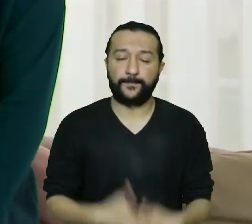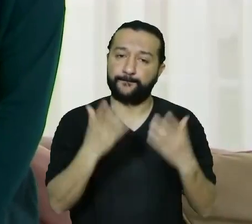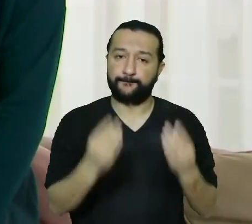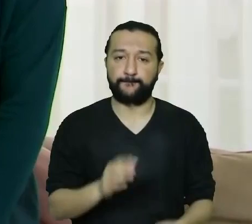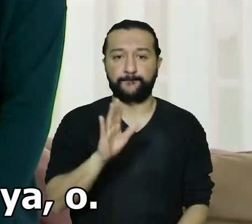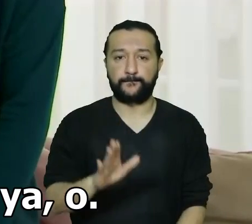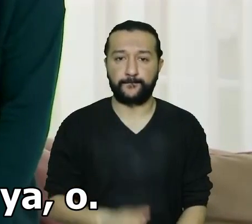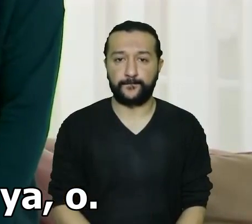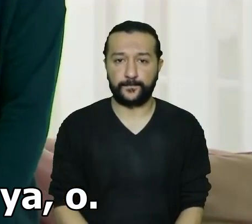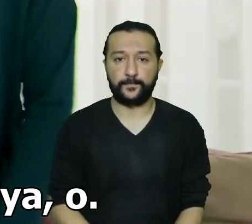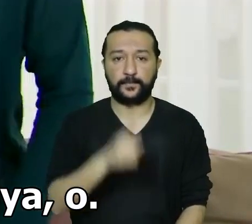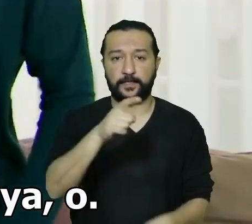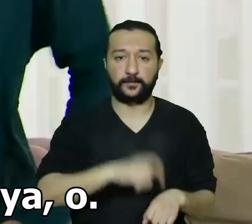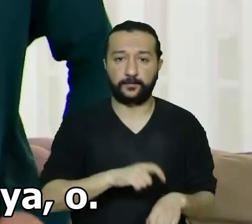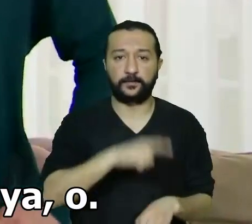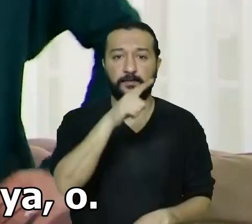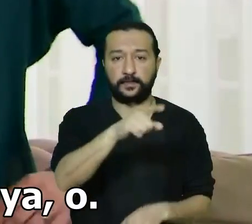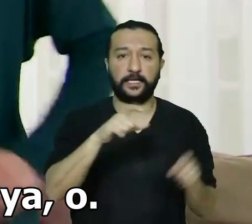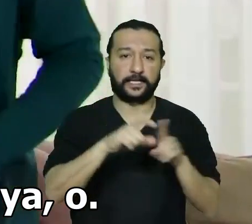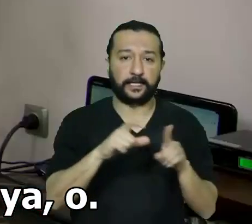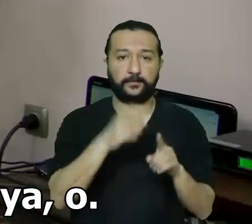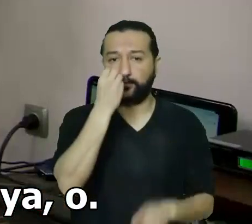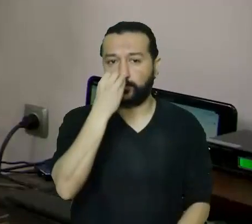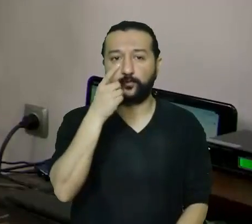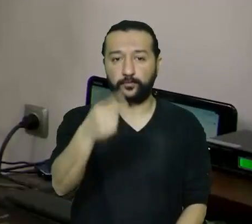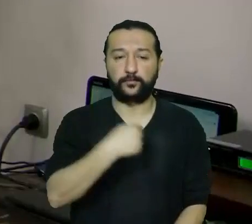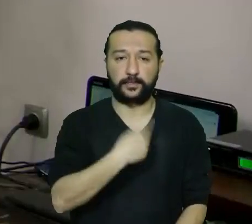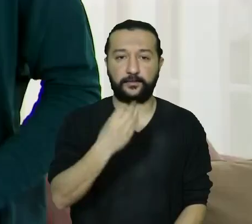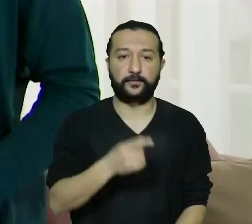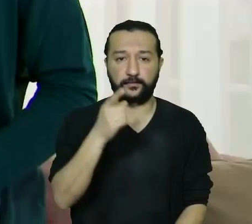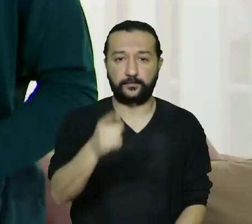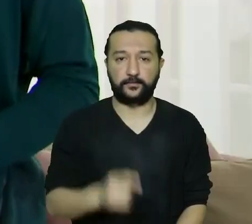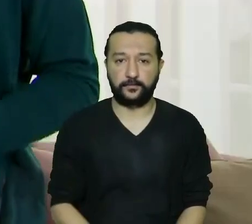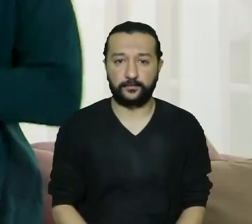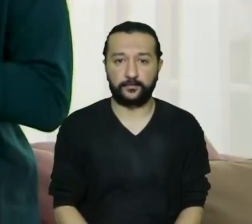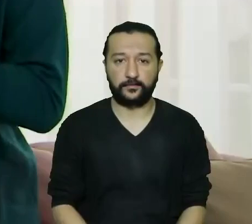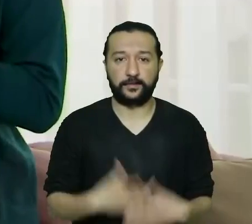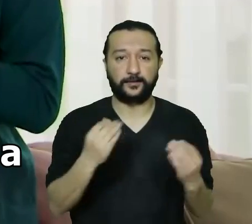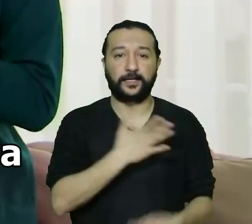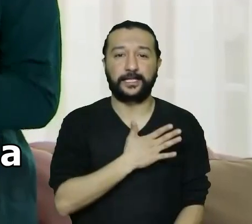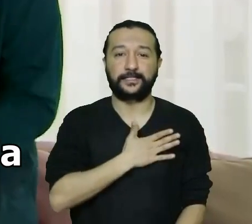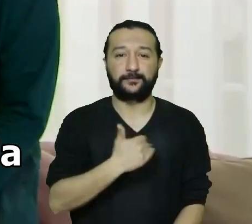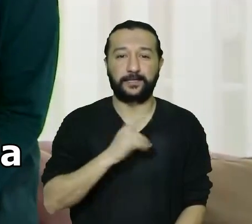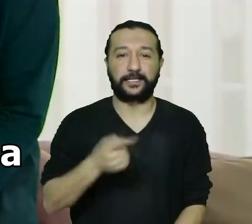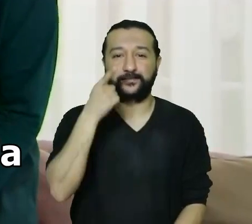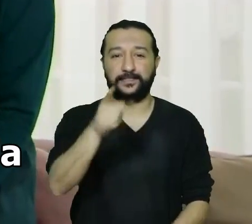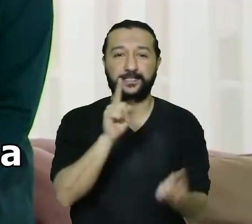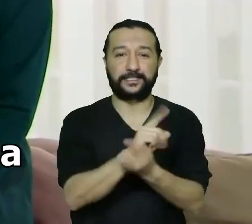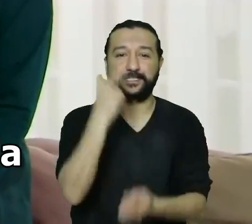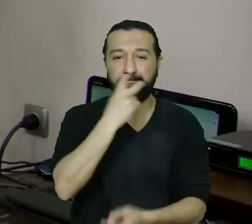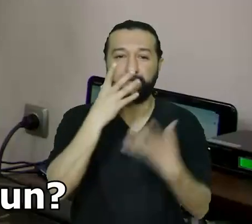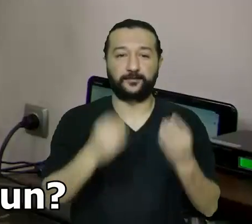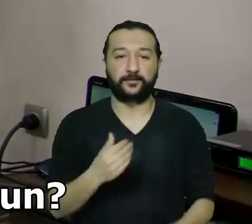Peki. O zaman şu Darıldı mı gülüm bana var ya, o. Ya, ay çok heyecanlıyım. Ben ilk defa senin karşında